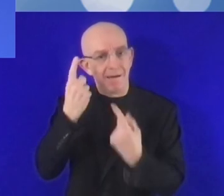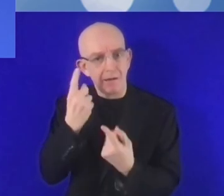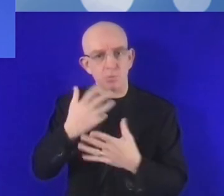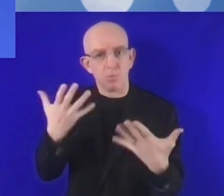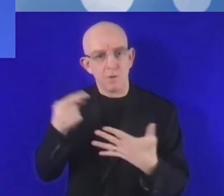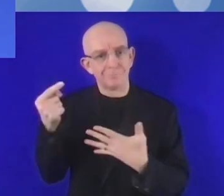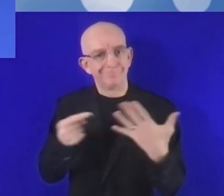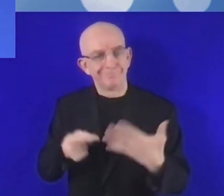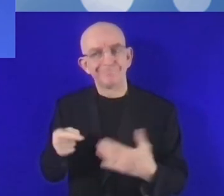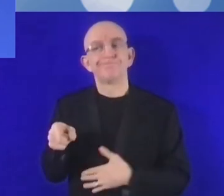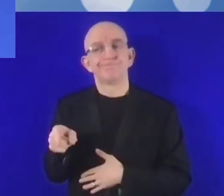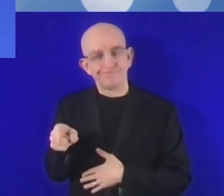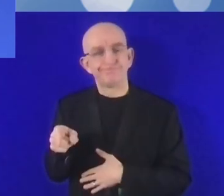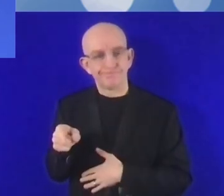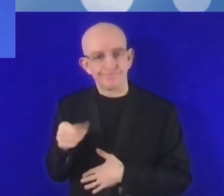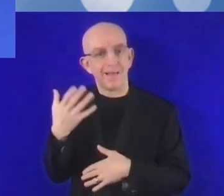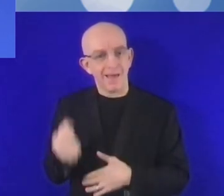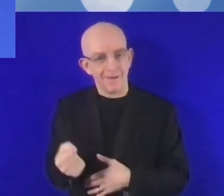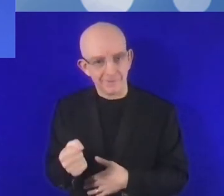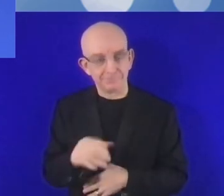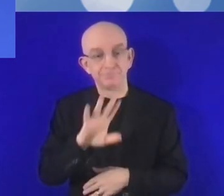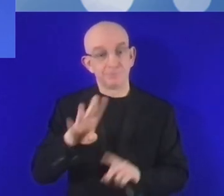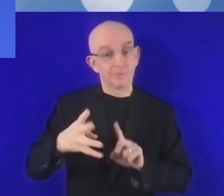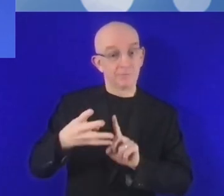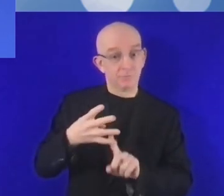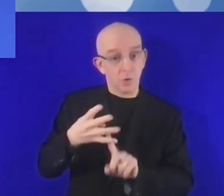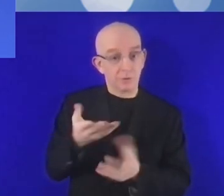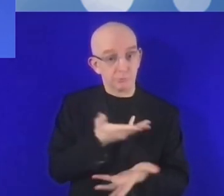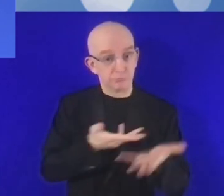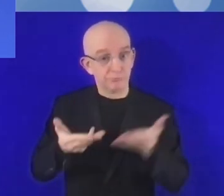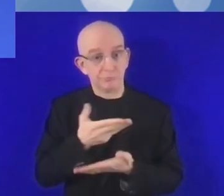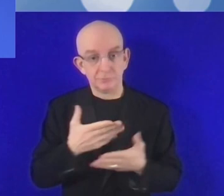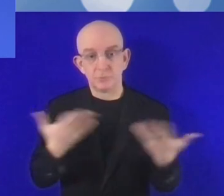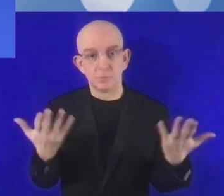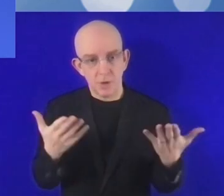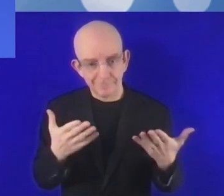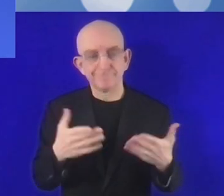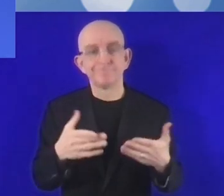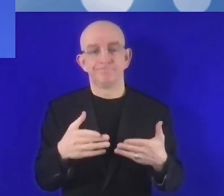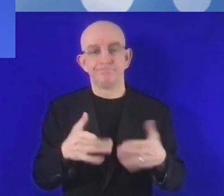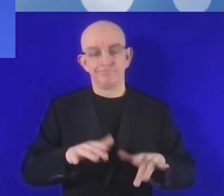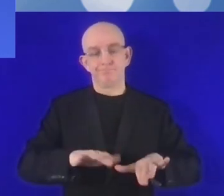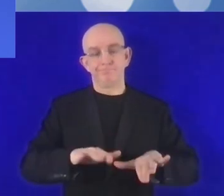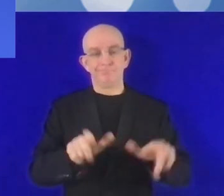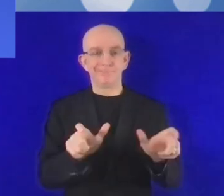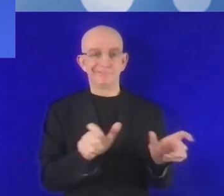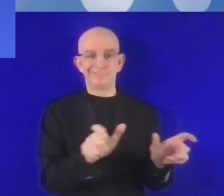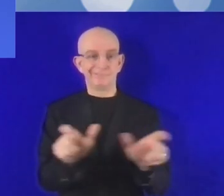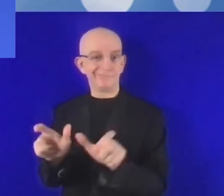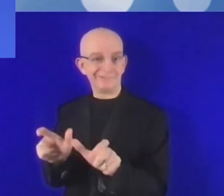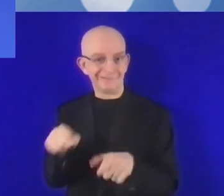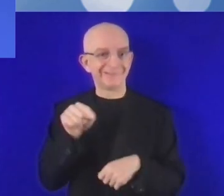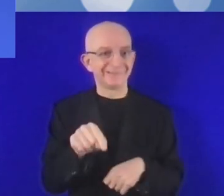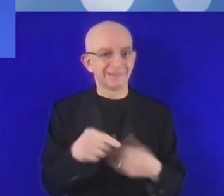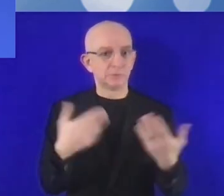кибербезопасность в широком понимании. С точки зрения предприятий, госадминистрации, граждан. Это очень широкая сфера. И